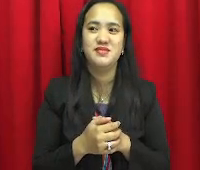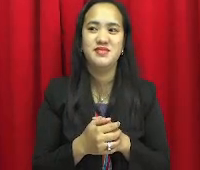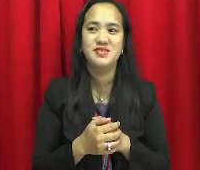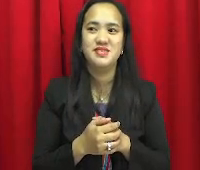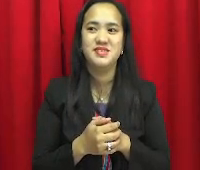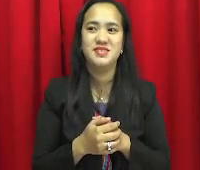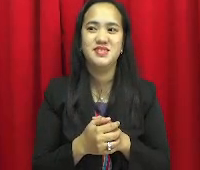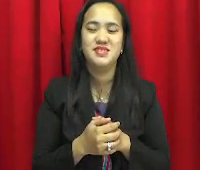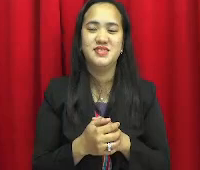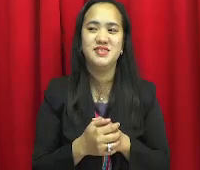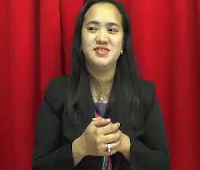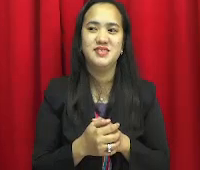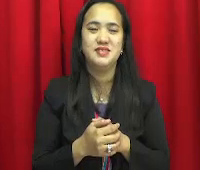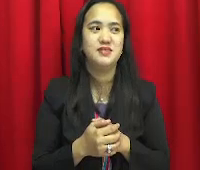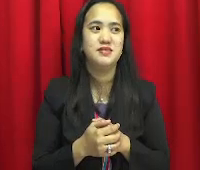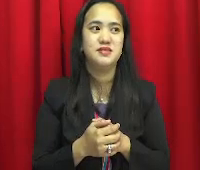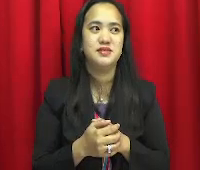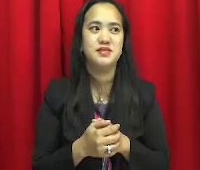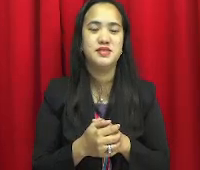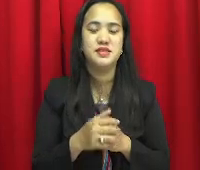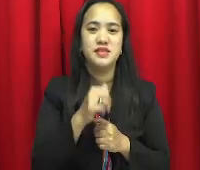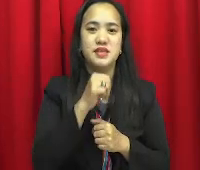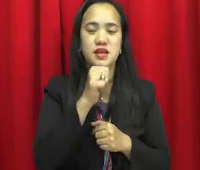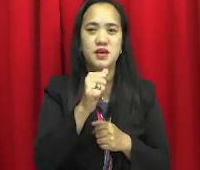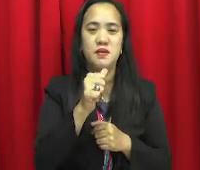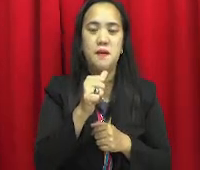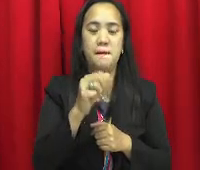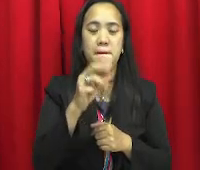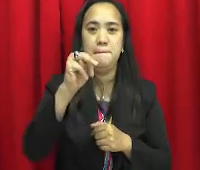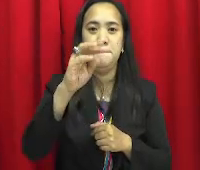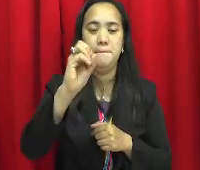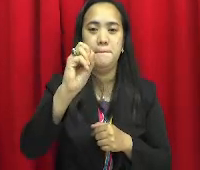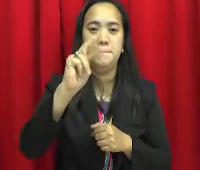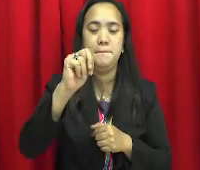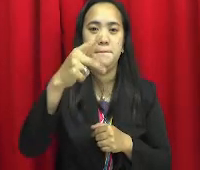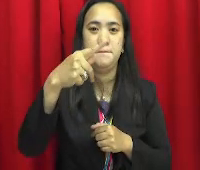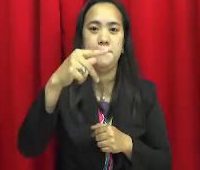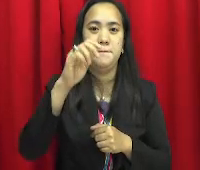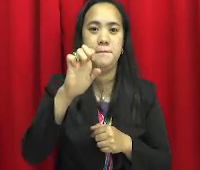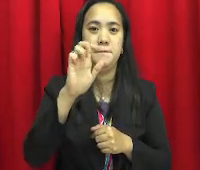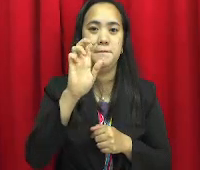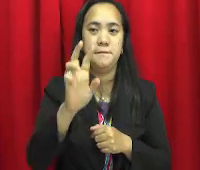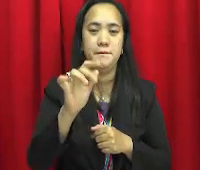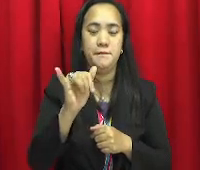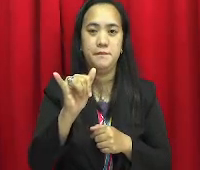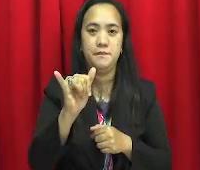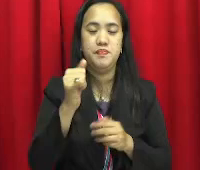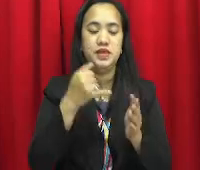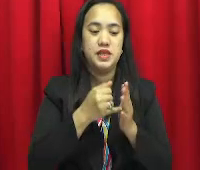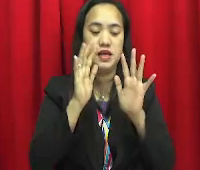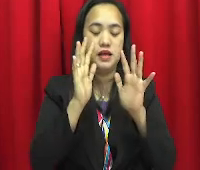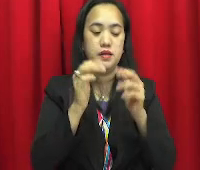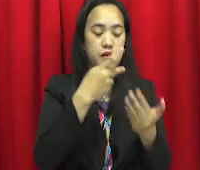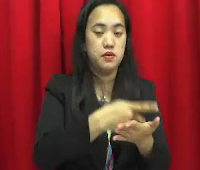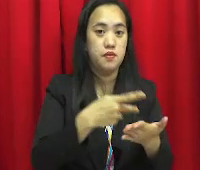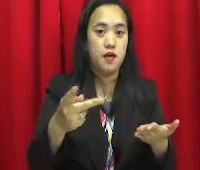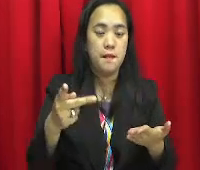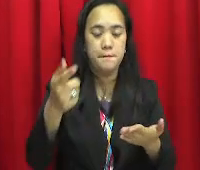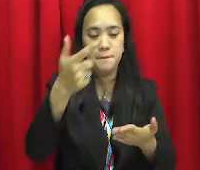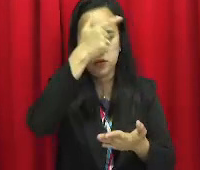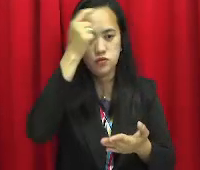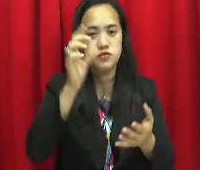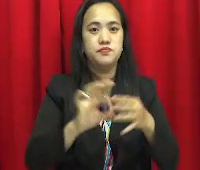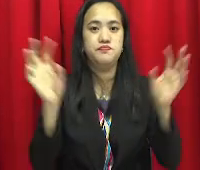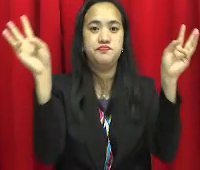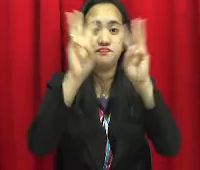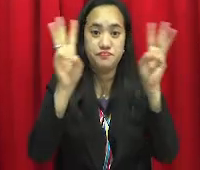Patulog-tulog din. Hindi naman ang unggoy. Ang unggoy nga, hindi nahuhulog pagka bagyo eh. Kasi pagka bagyo, alam niyo, bumabagyo,